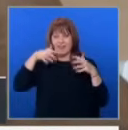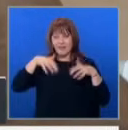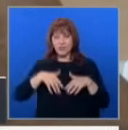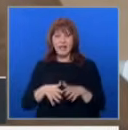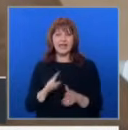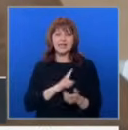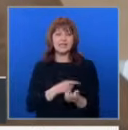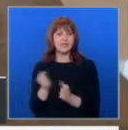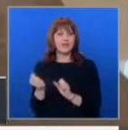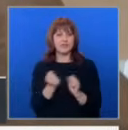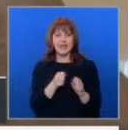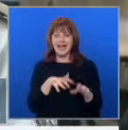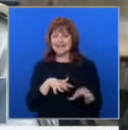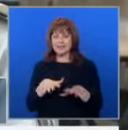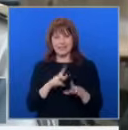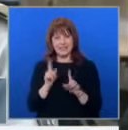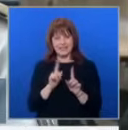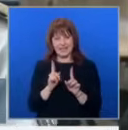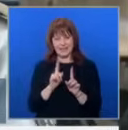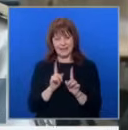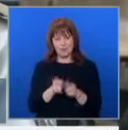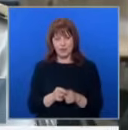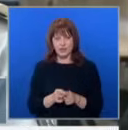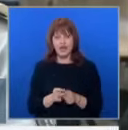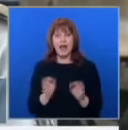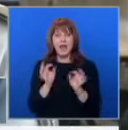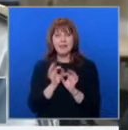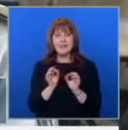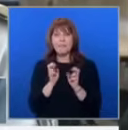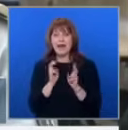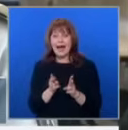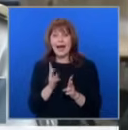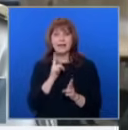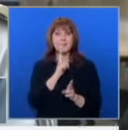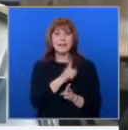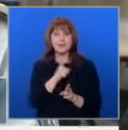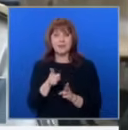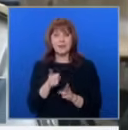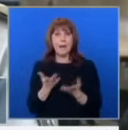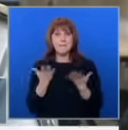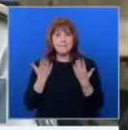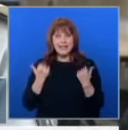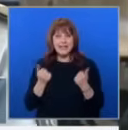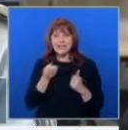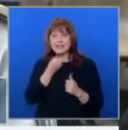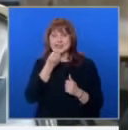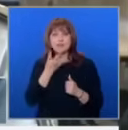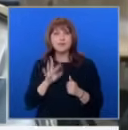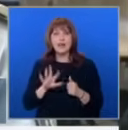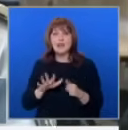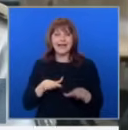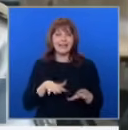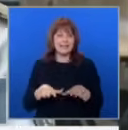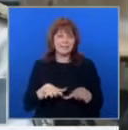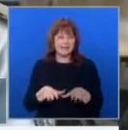други. Земетресенията не са сред тях. Няма системата как да бъде използвана за предупреждение преди да се е случило някакво земетресение.